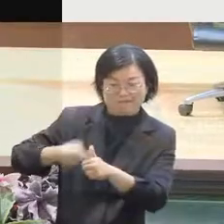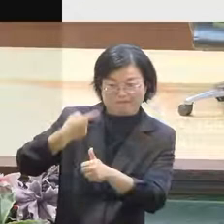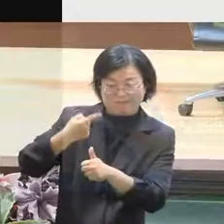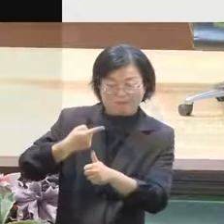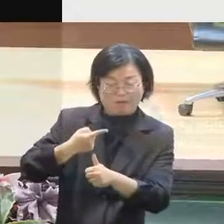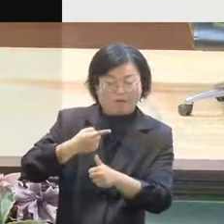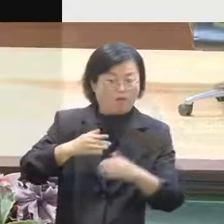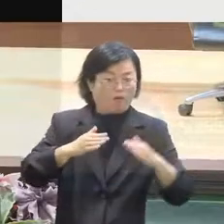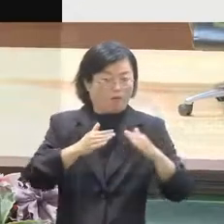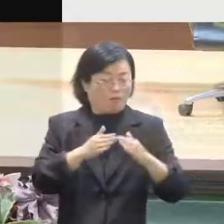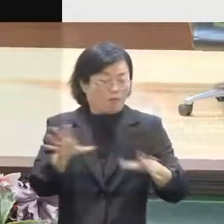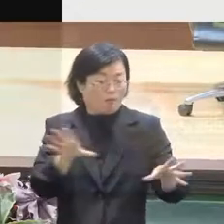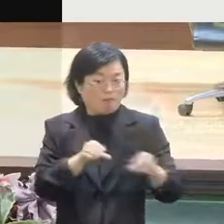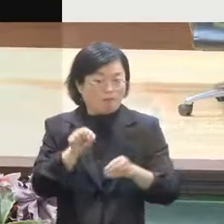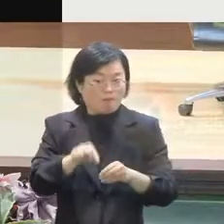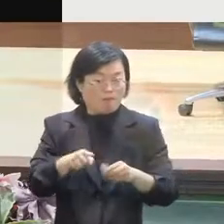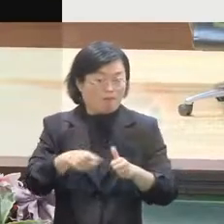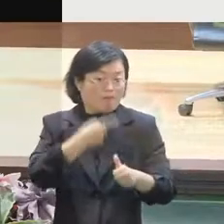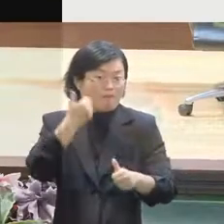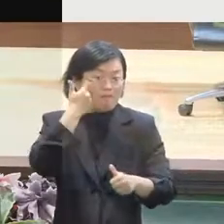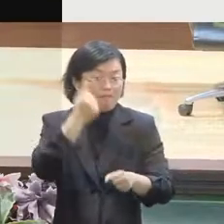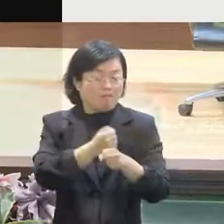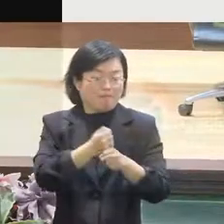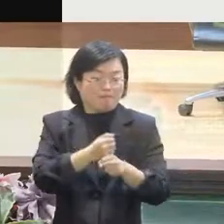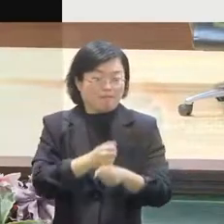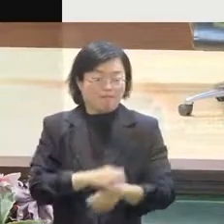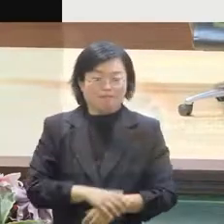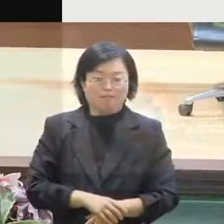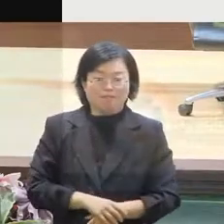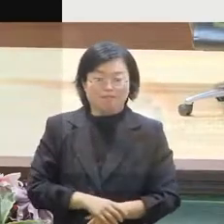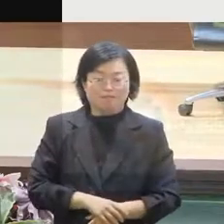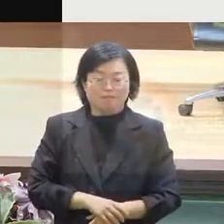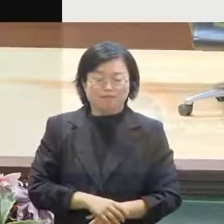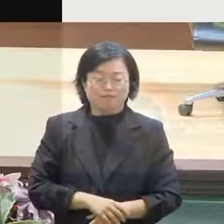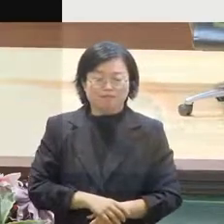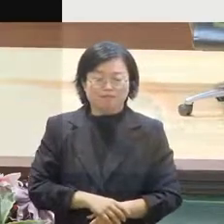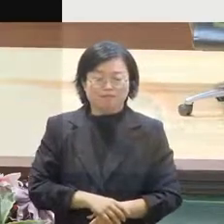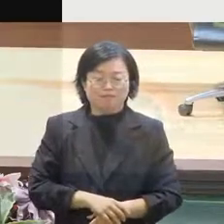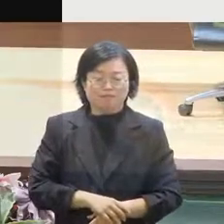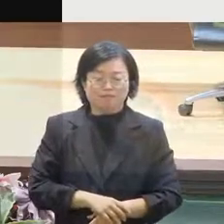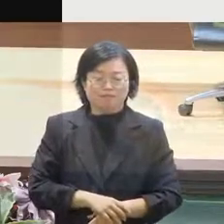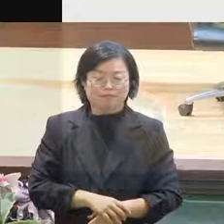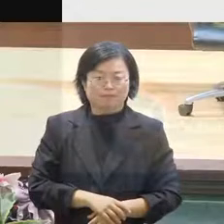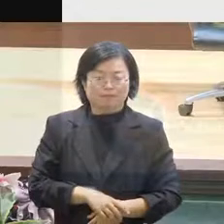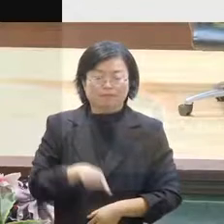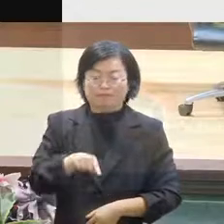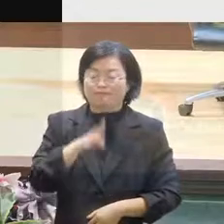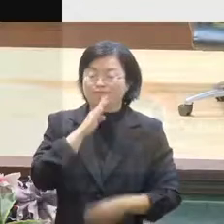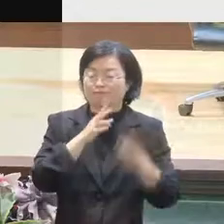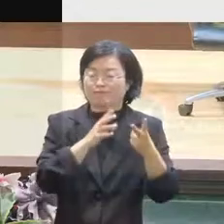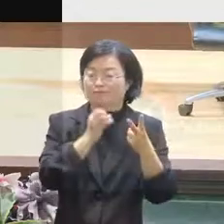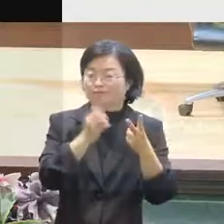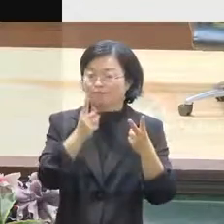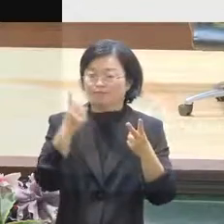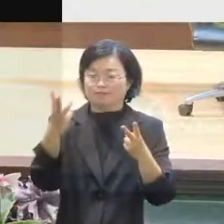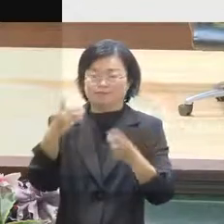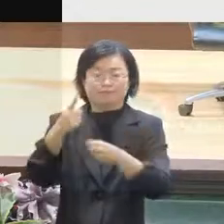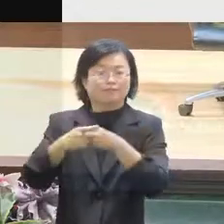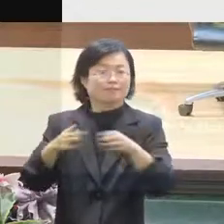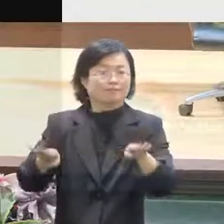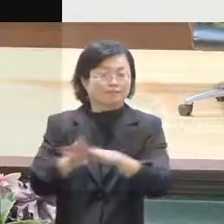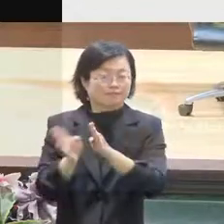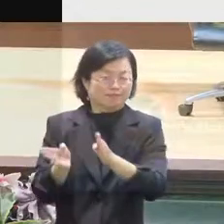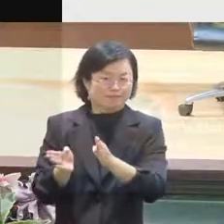的国际排名的，就是我们刚才讲到的这个 Global Open Data Index。 那它从2013年开始到2017年结